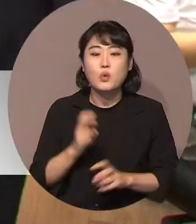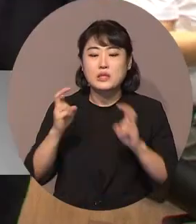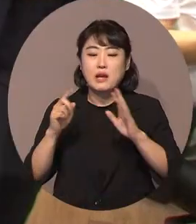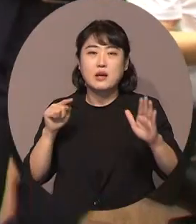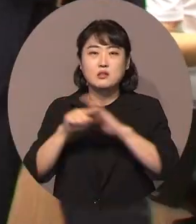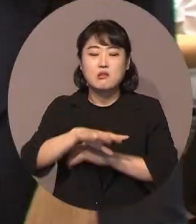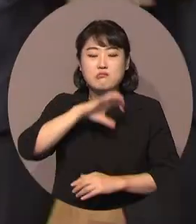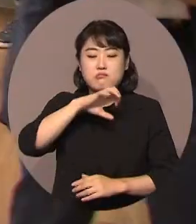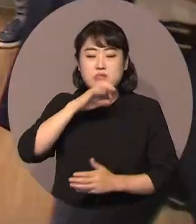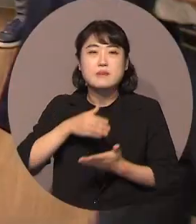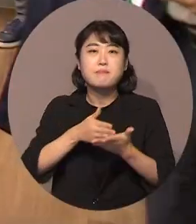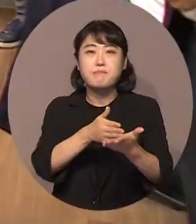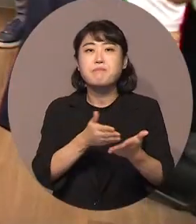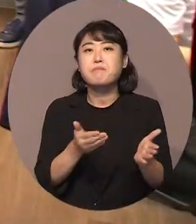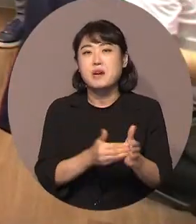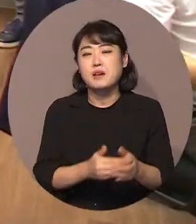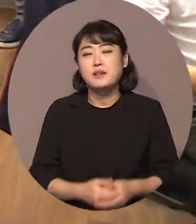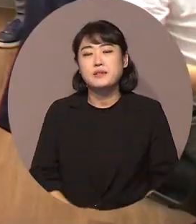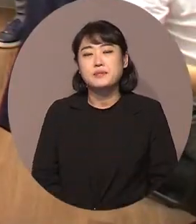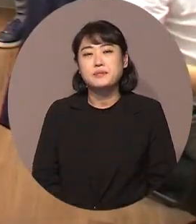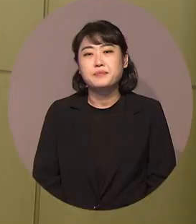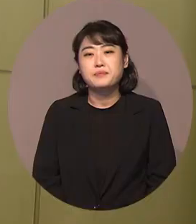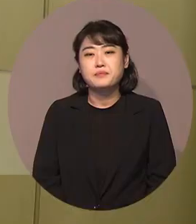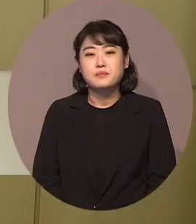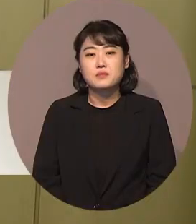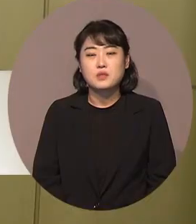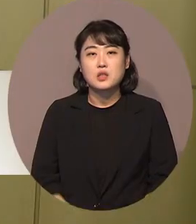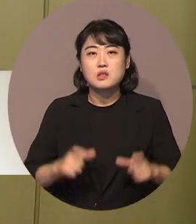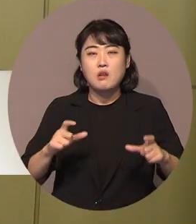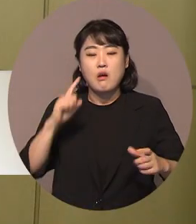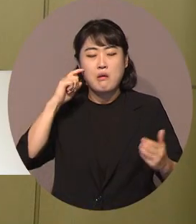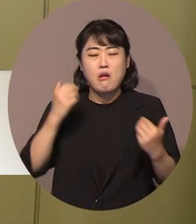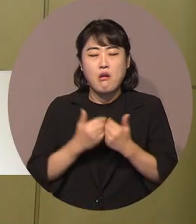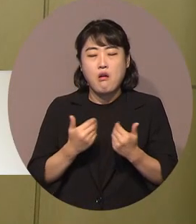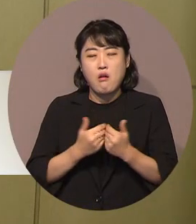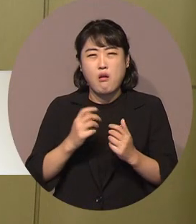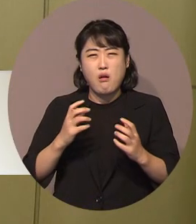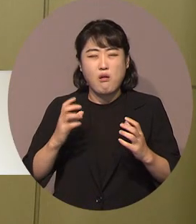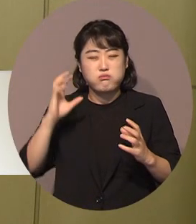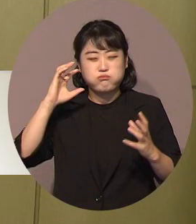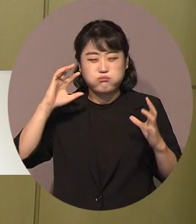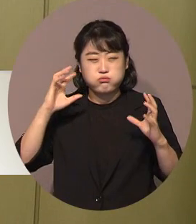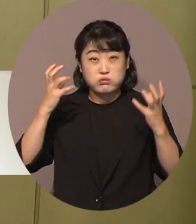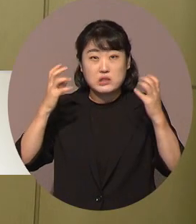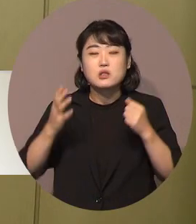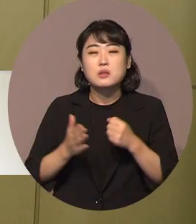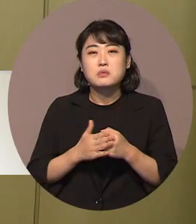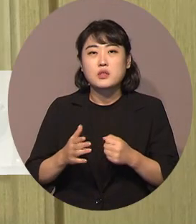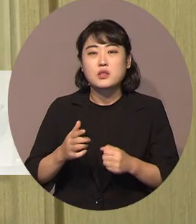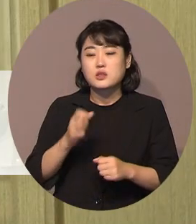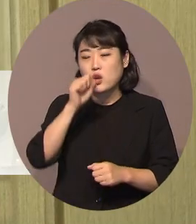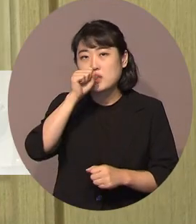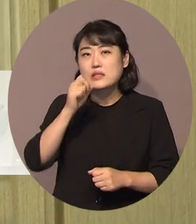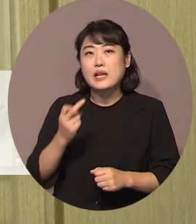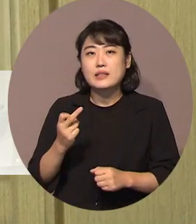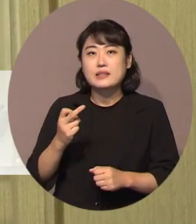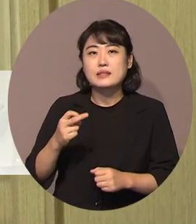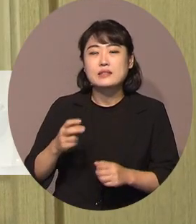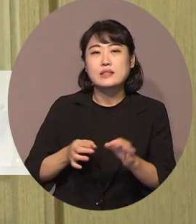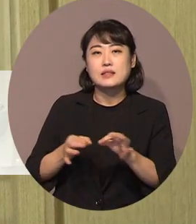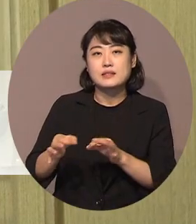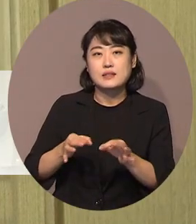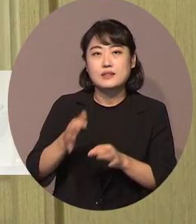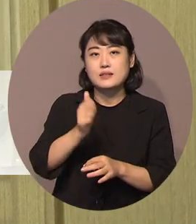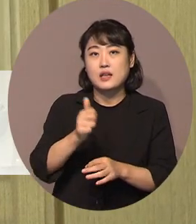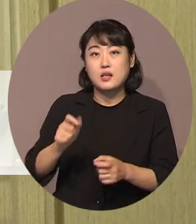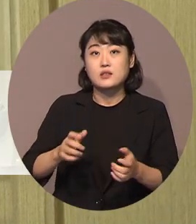전달했다고 밝혔습니다 한편 지역사회 반발이 커지자 서산상공회의소는 입장문을 내고 지역 기업에 대한